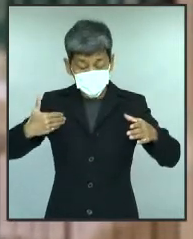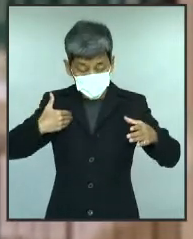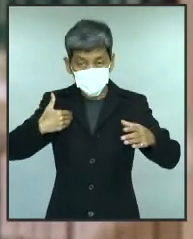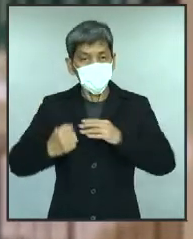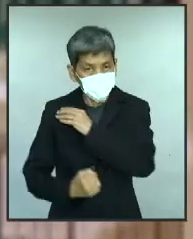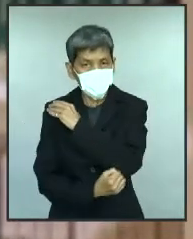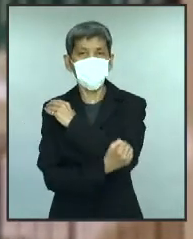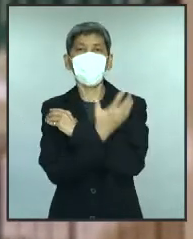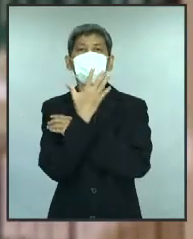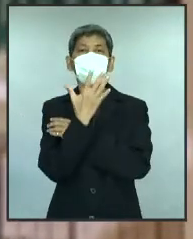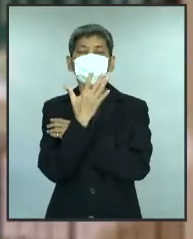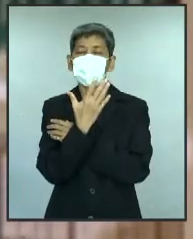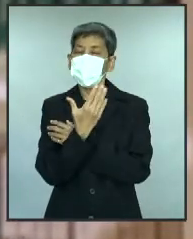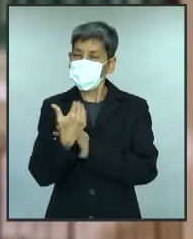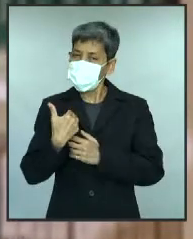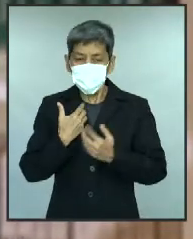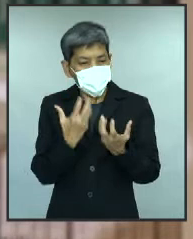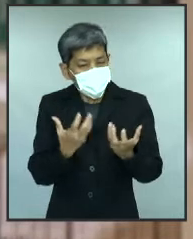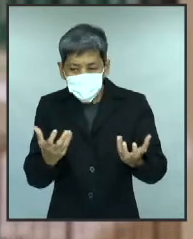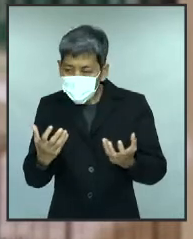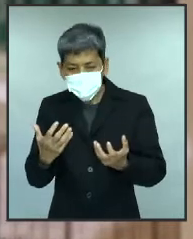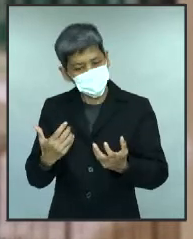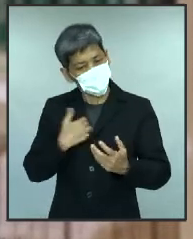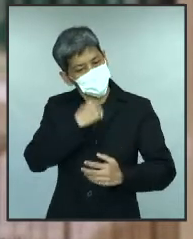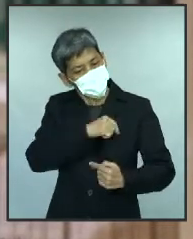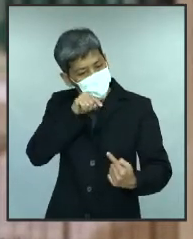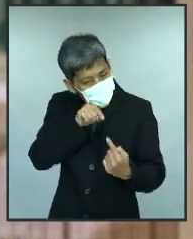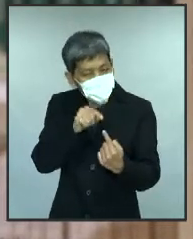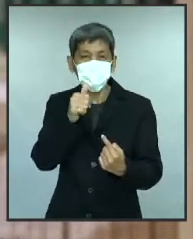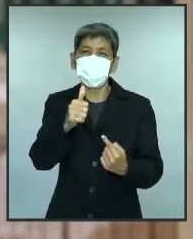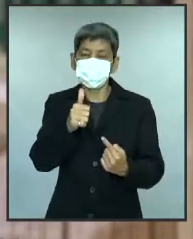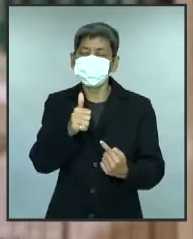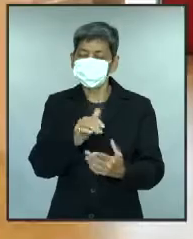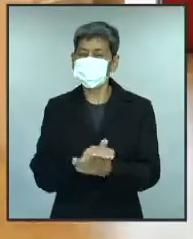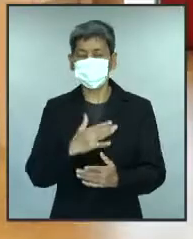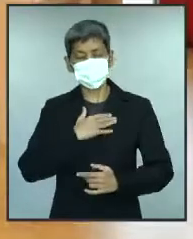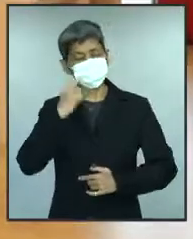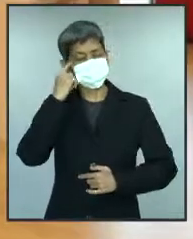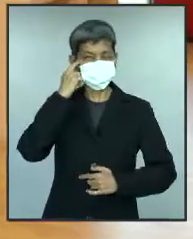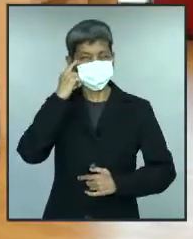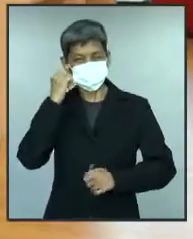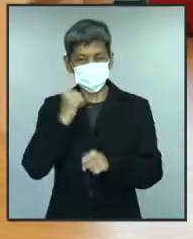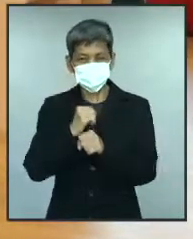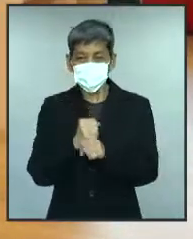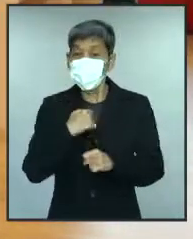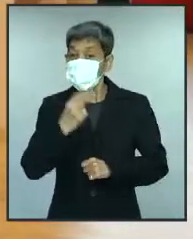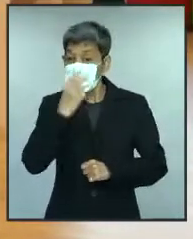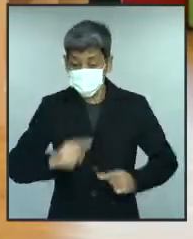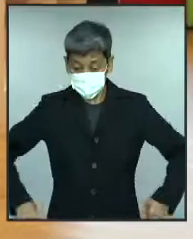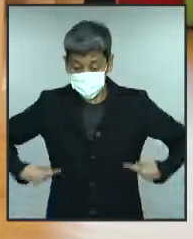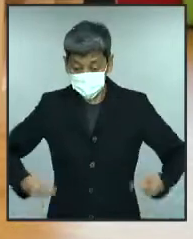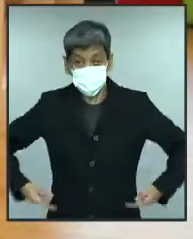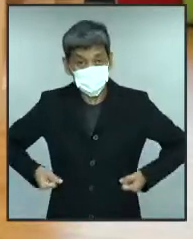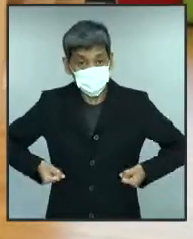าสได้เข้าถึงอุปกรณ์ที่มากกว่าที่ควรจะเป็นแบบเดิมเราก็จะมองว่าอย่างกรณีของร